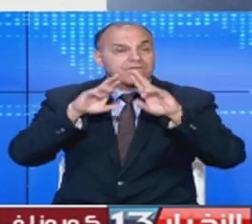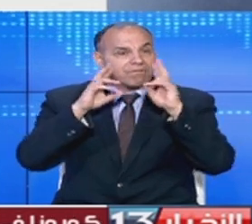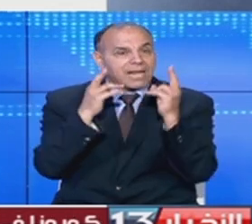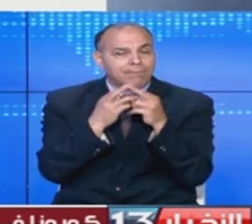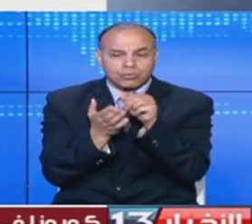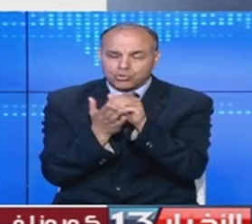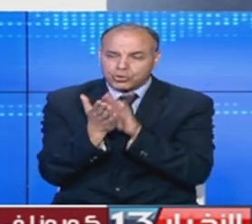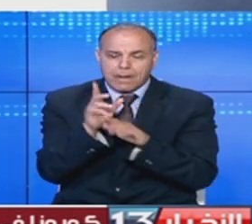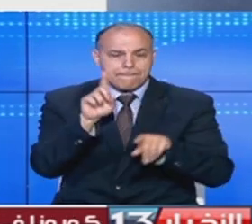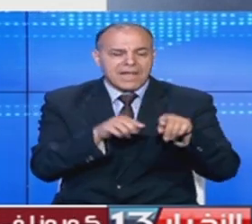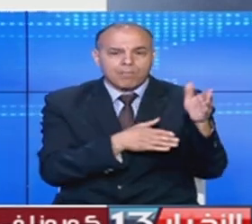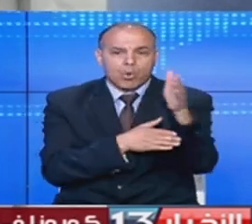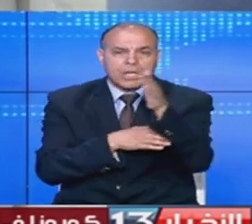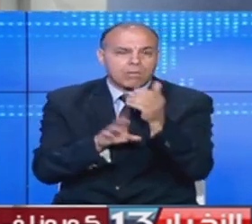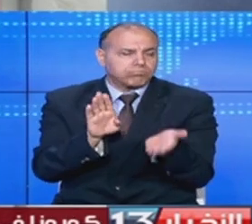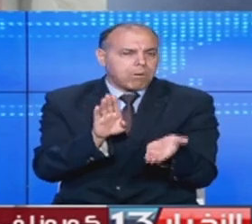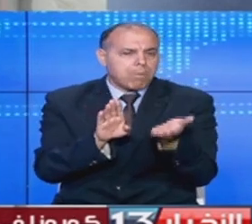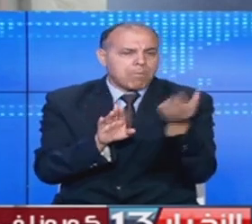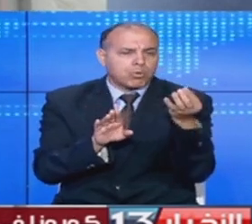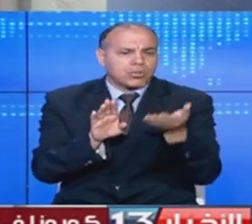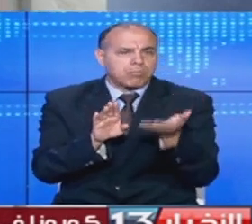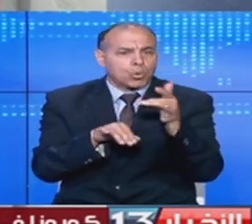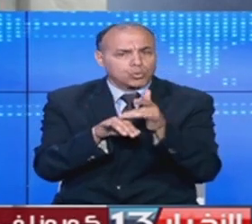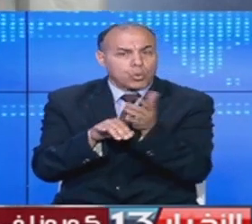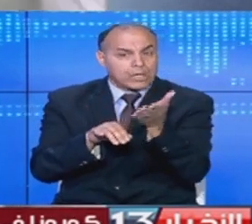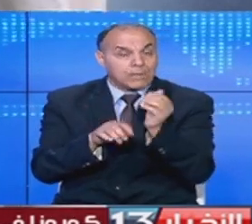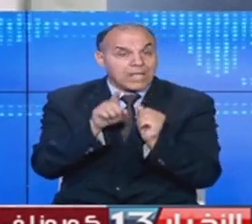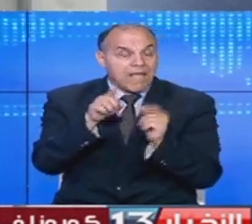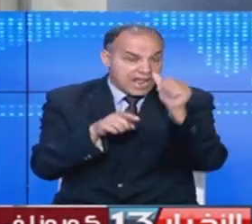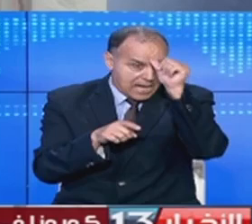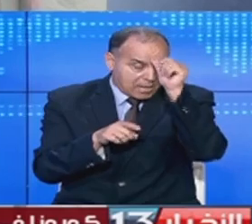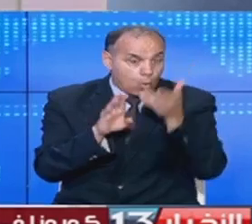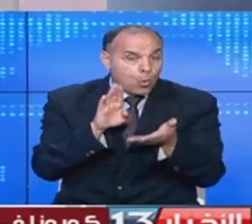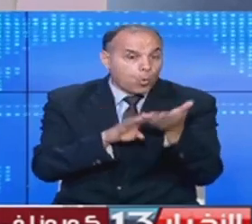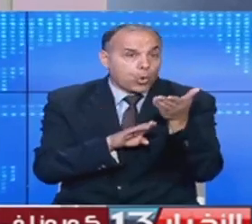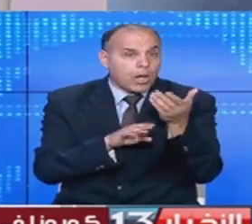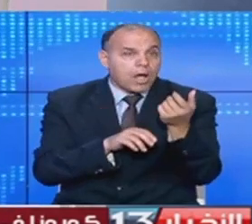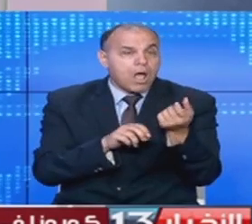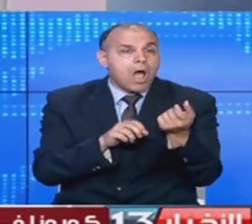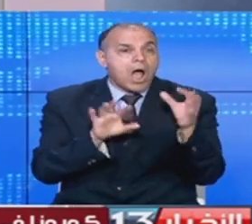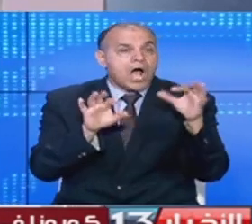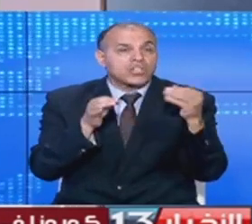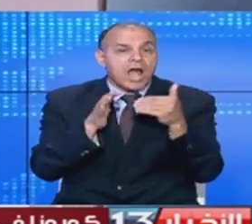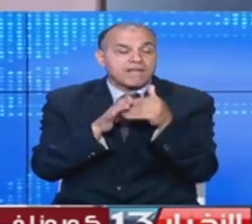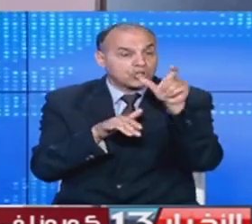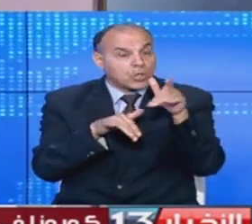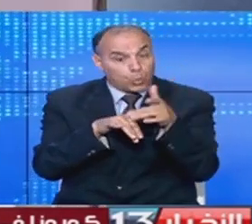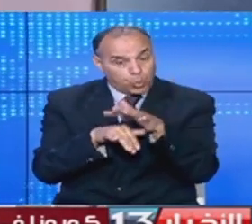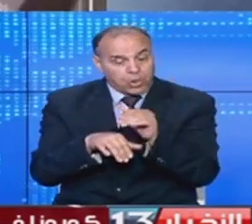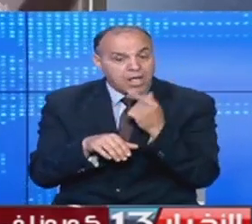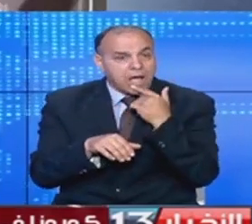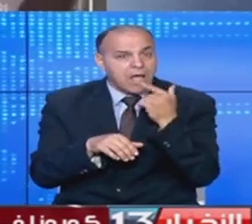حيث تسجل بعض البلدان ارتفاعا متواصلا في عدد الإصابات. ففي الهند ارتفع العدد بأكثر من 10,000 إصابة